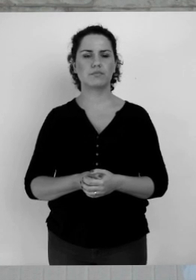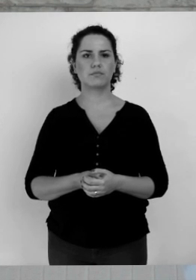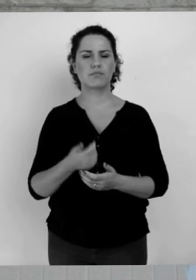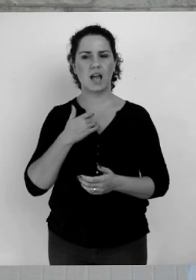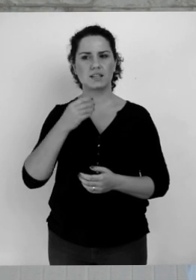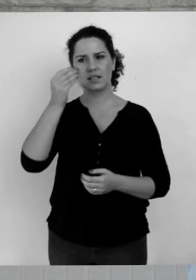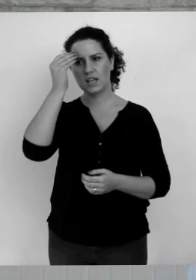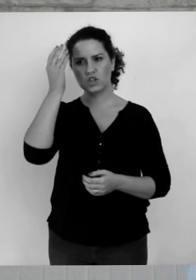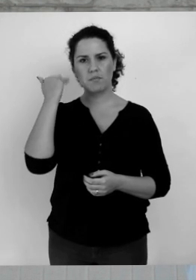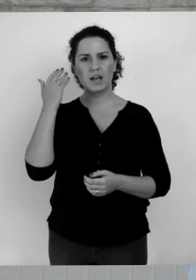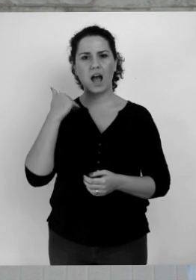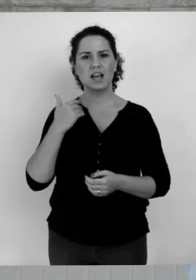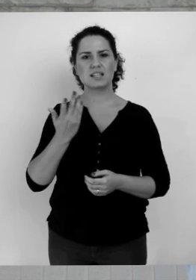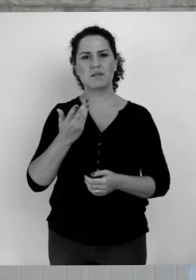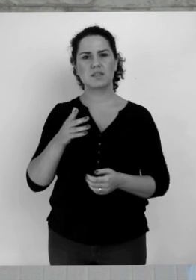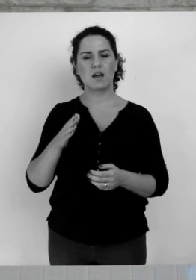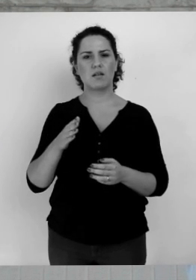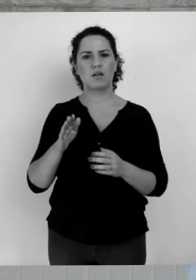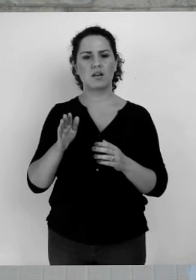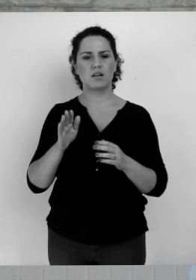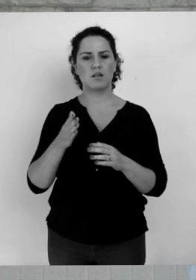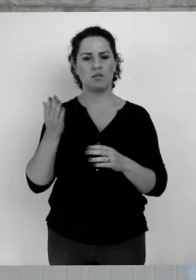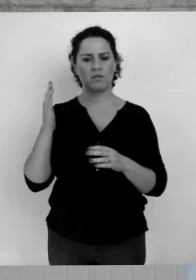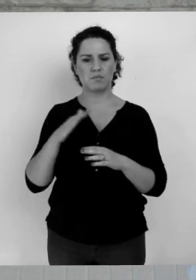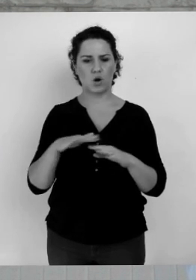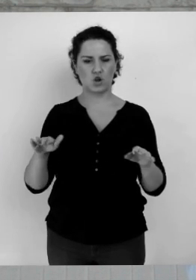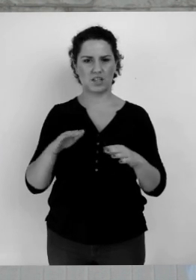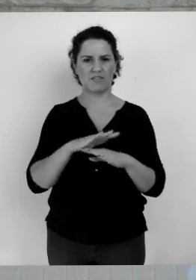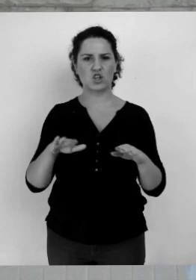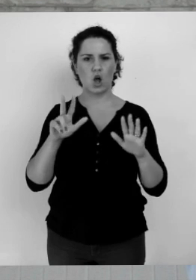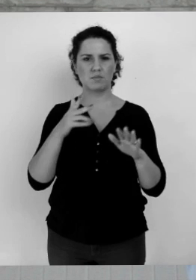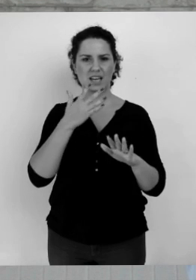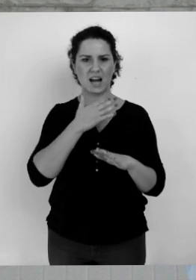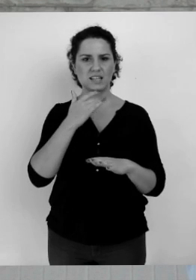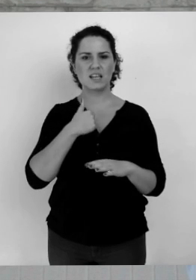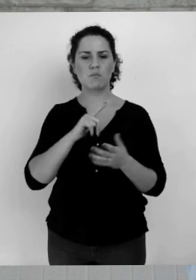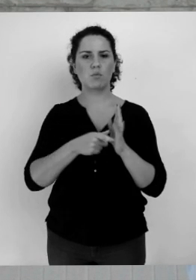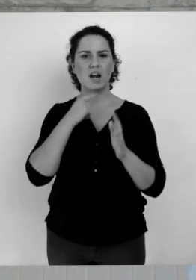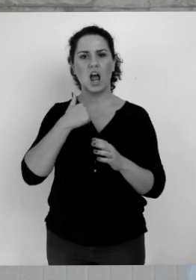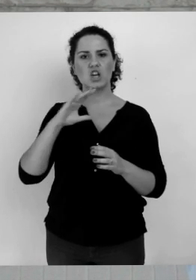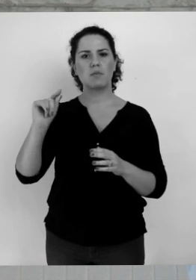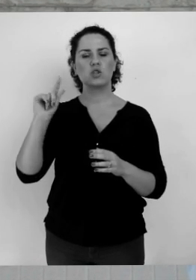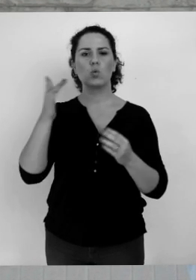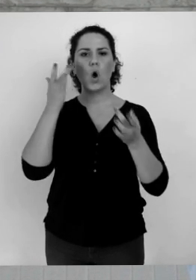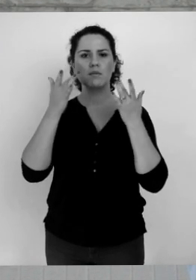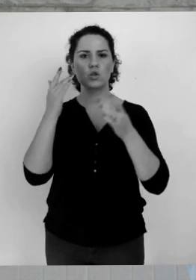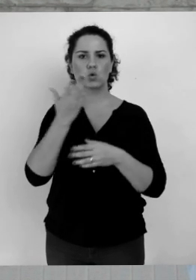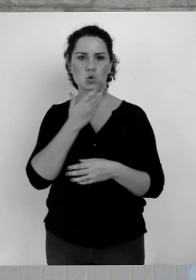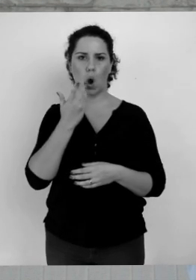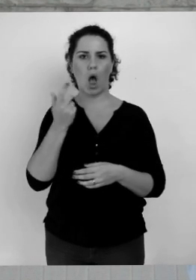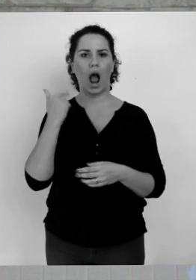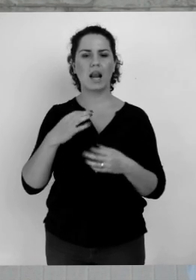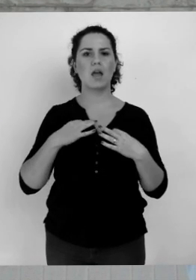Ja se sjećam, kad se završila osmi razred, ja sam odmah rekla da želim išću kosmetičku školu, ali